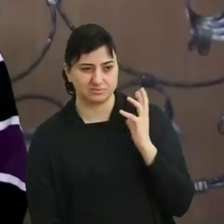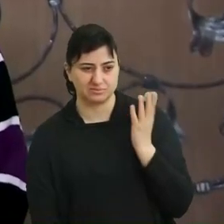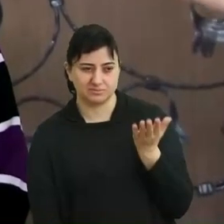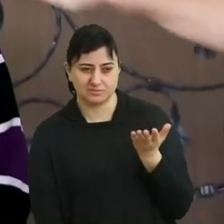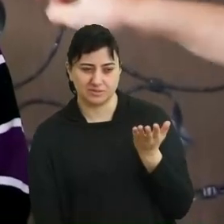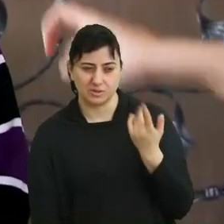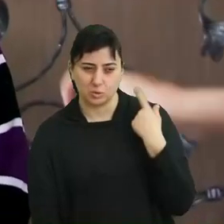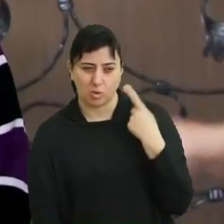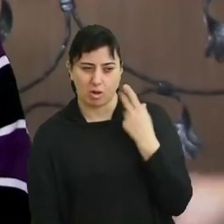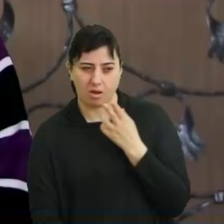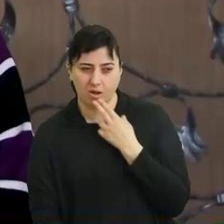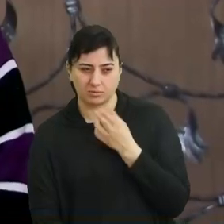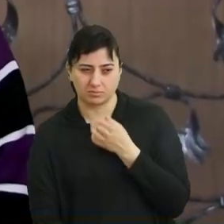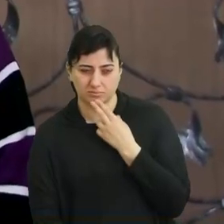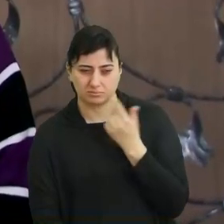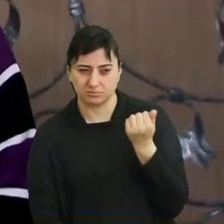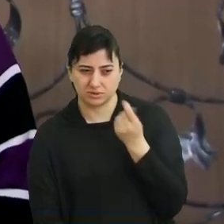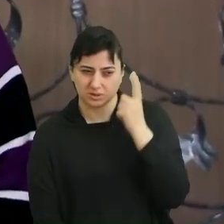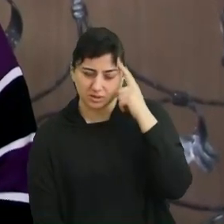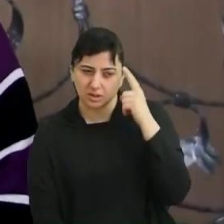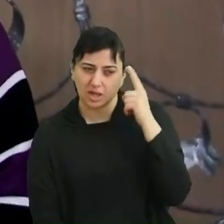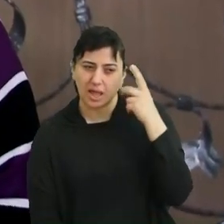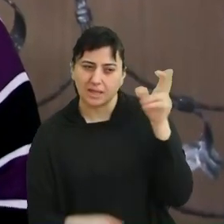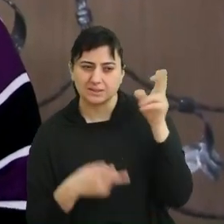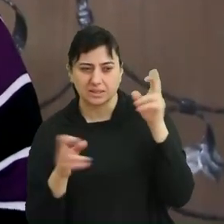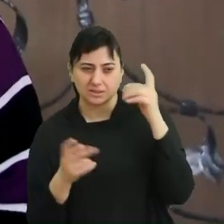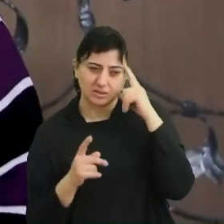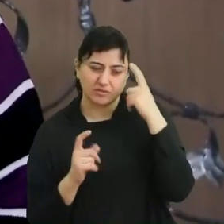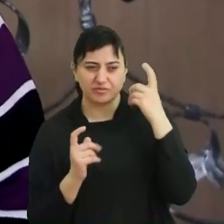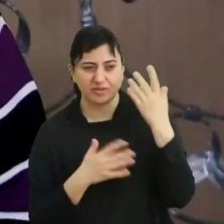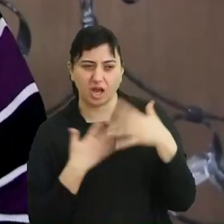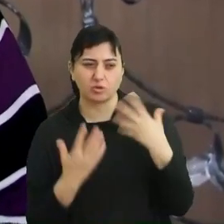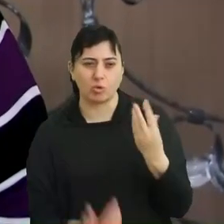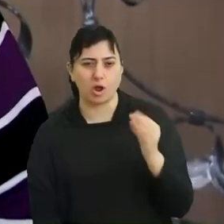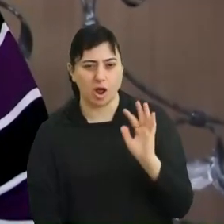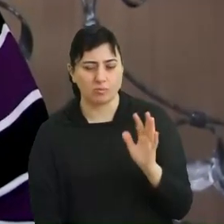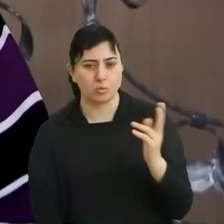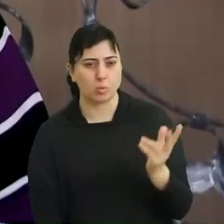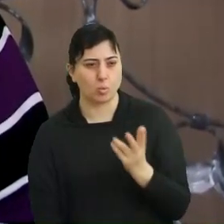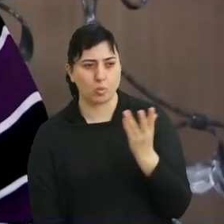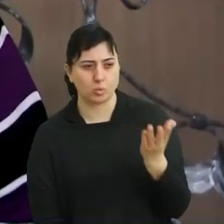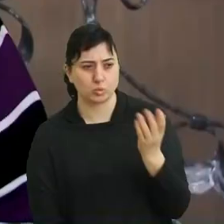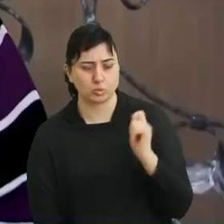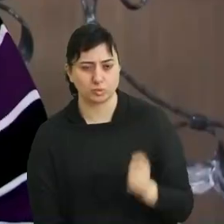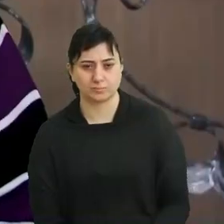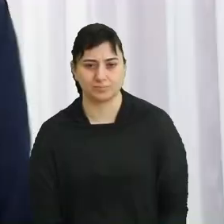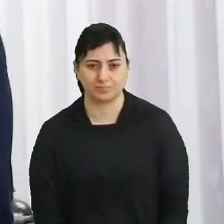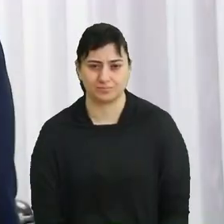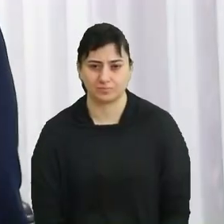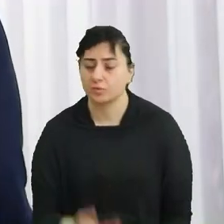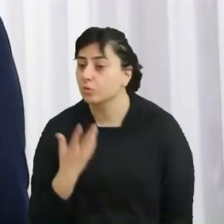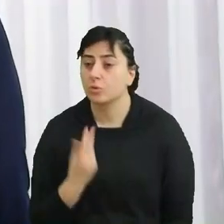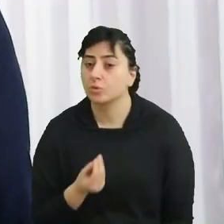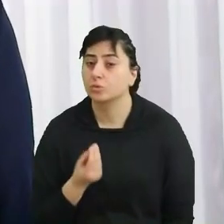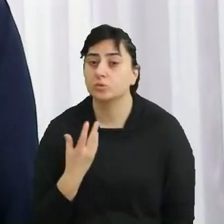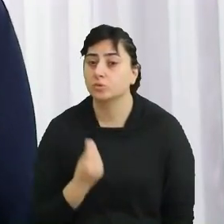Tamam, Riyam Hanım'ın birkaç tahtası çürüktü ama... yani epey bir laminat kaplamak gerekecek şu durumda. Ne oldu